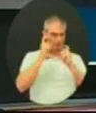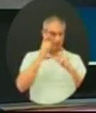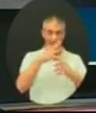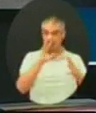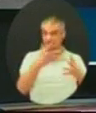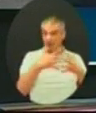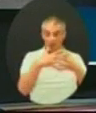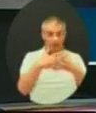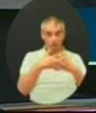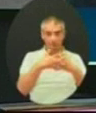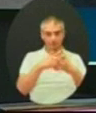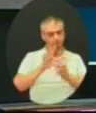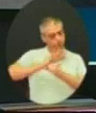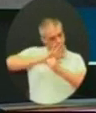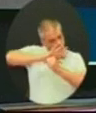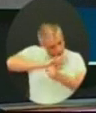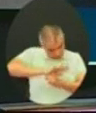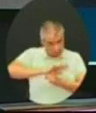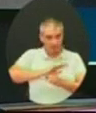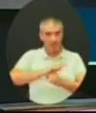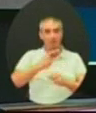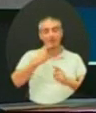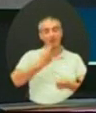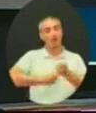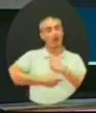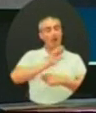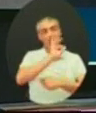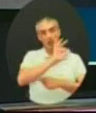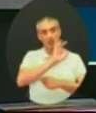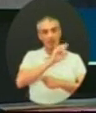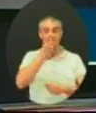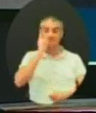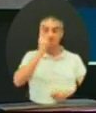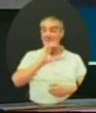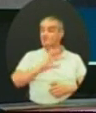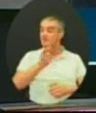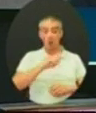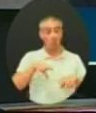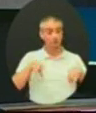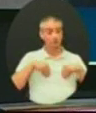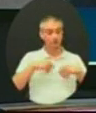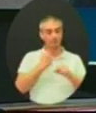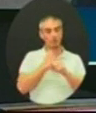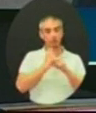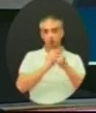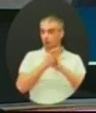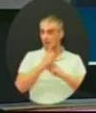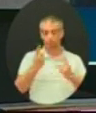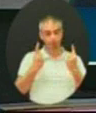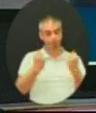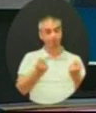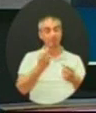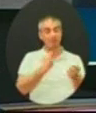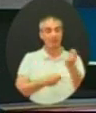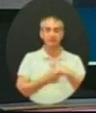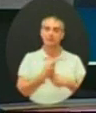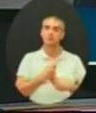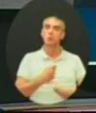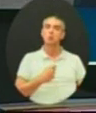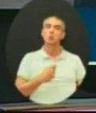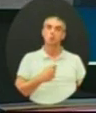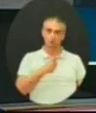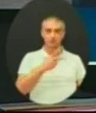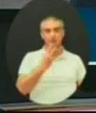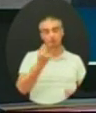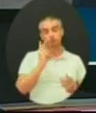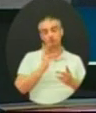הברית תשים את מלוא כובד משקלה, כלומר את הכלכלה שלה, ותאיים שמי שלא יסכים לשינויים, היא לא תעשה איתו עסקים, זו דרך אולי באמת